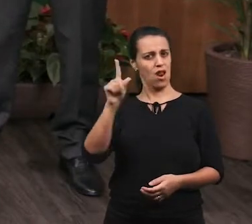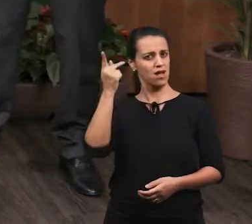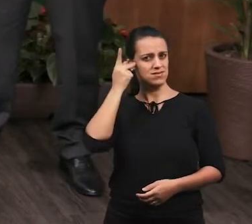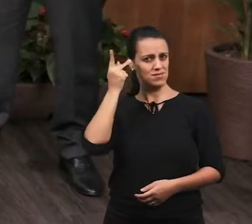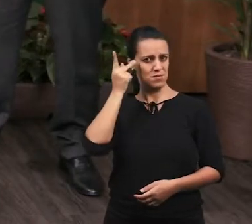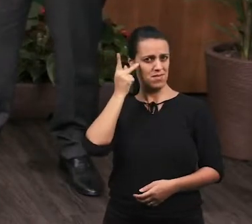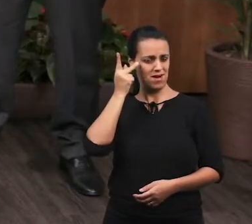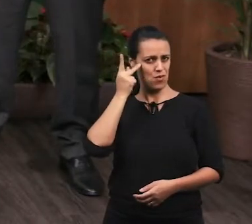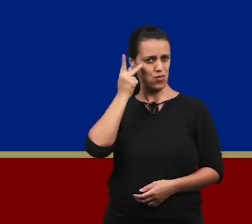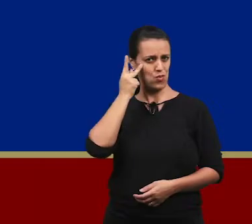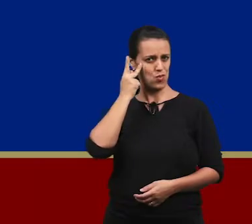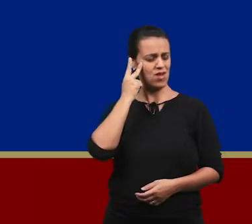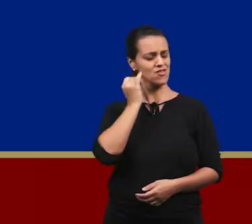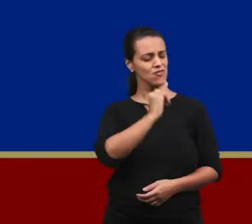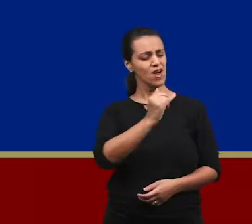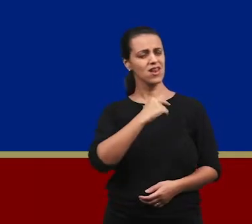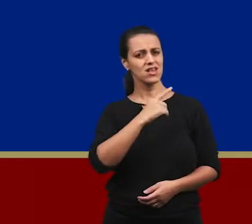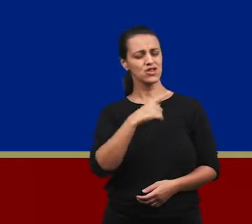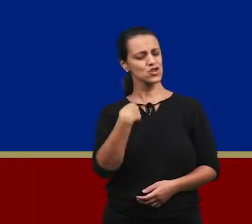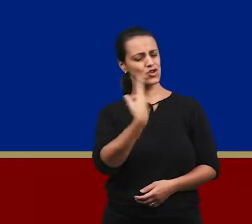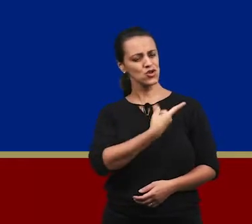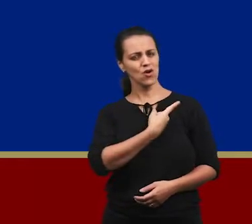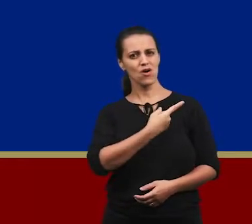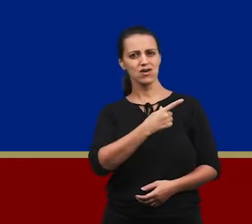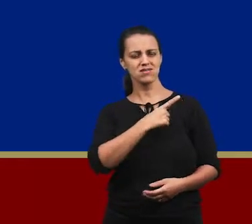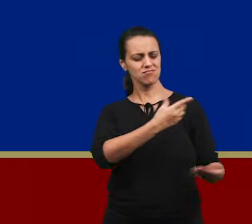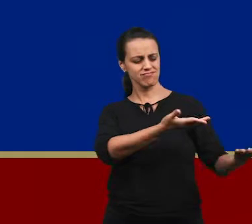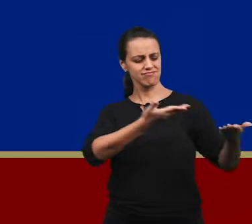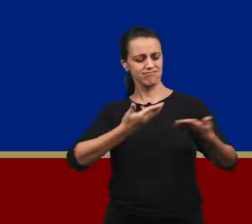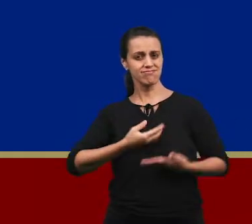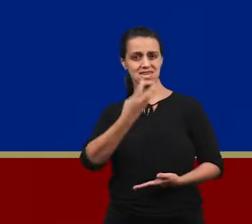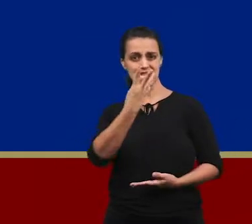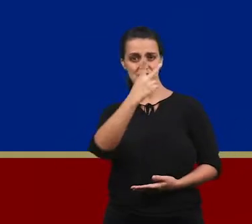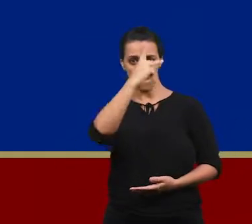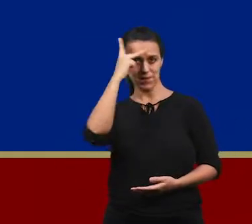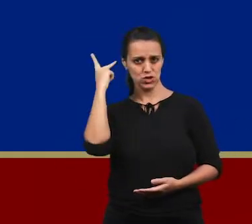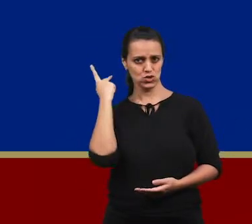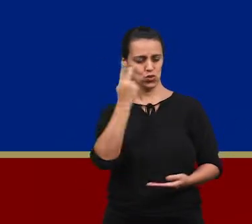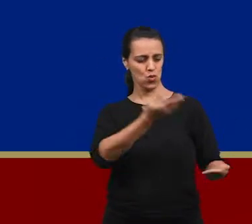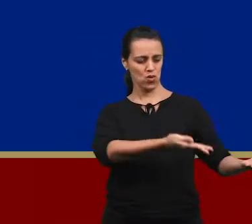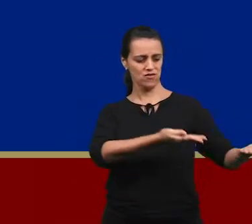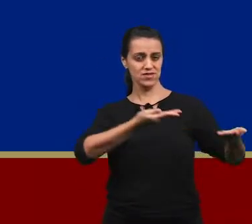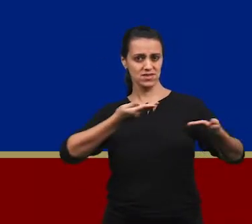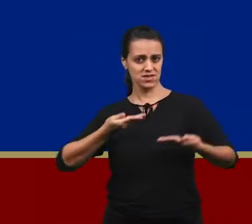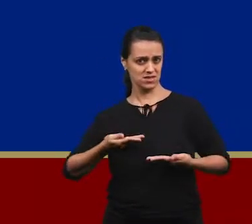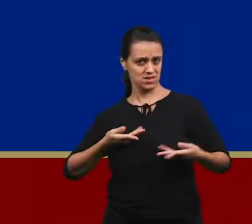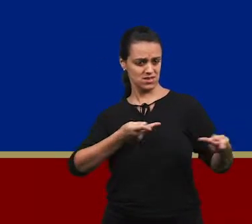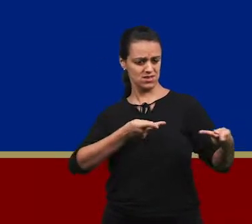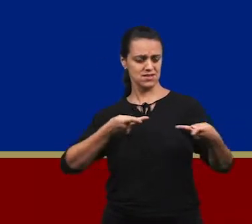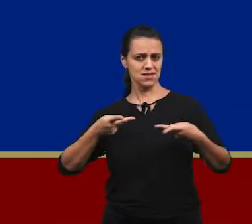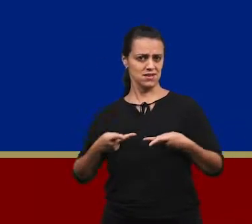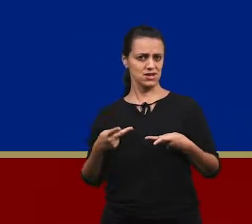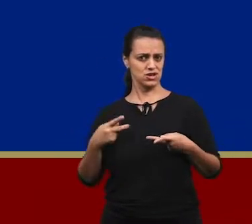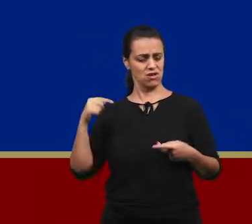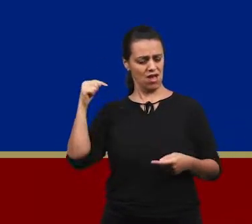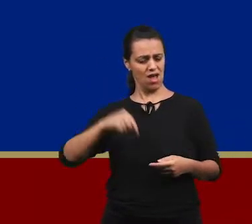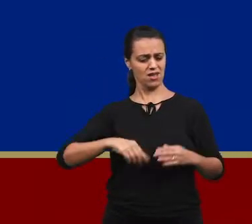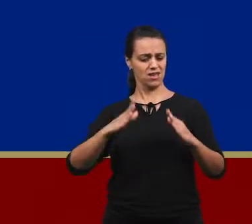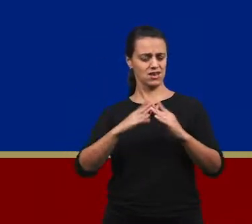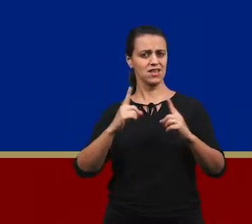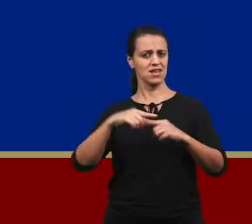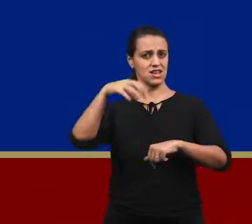какие послания нам прислали. Брат Эдилсон Флориано прислал нам из города Риберо-Прету в